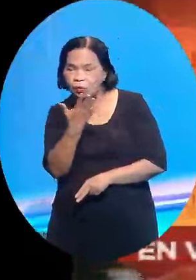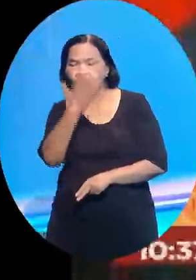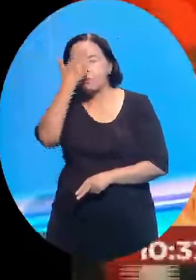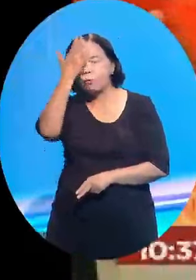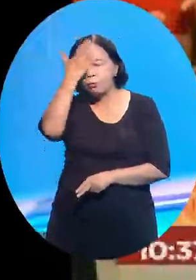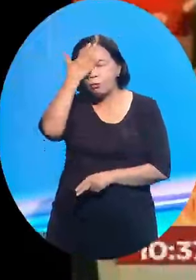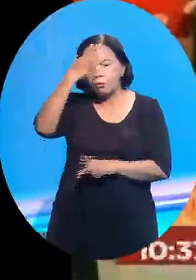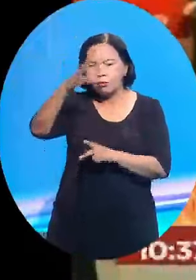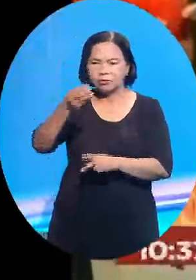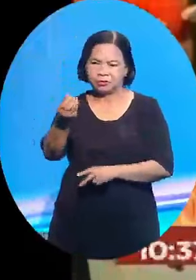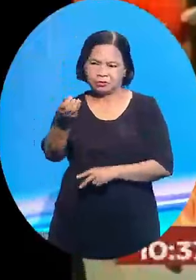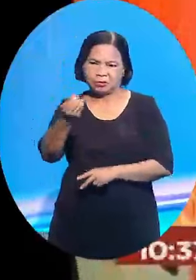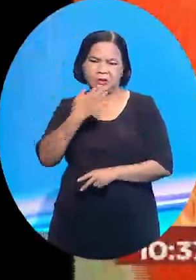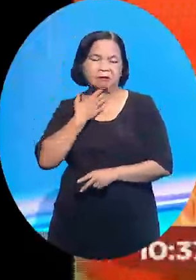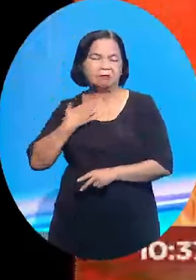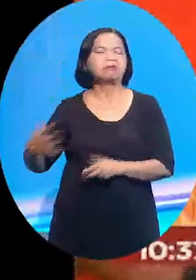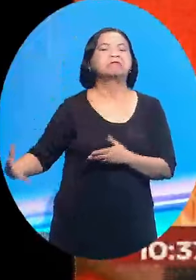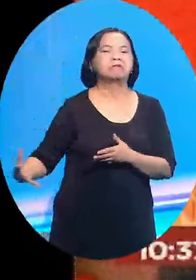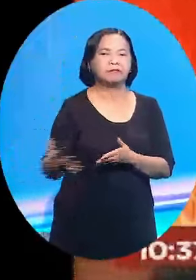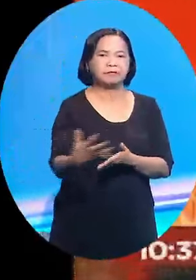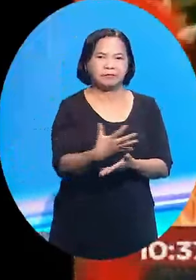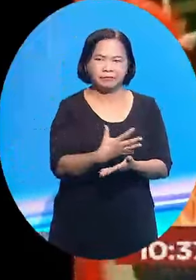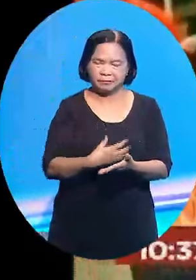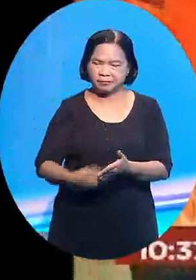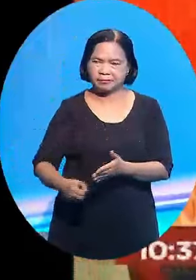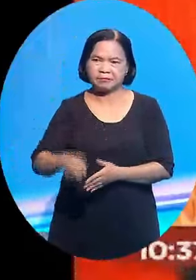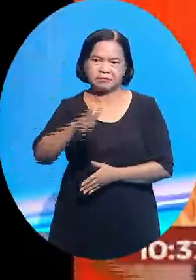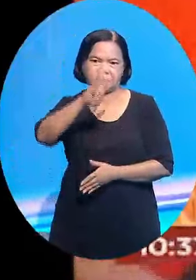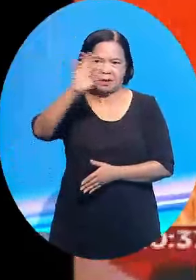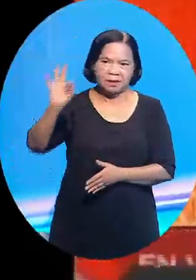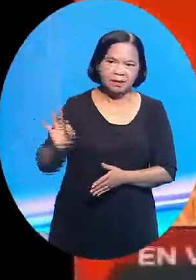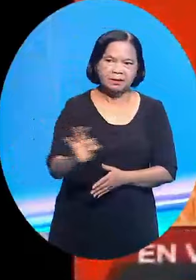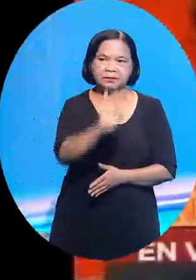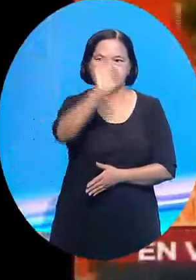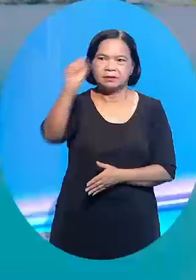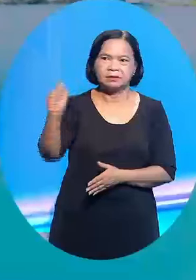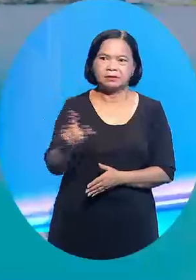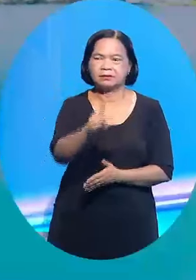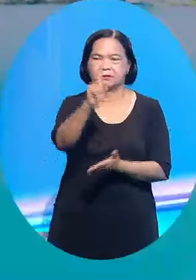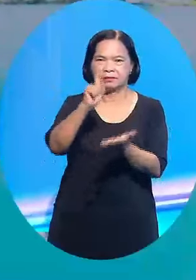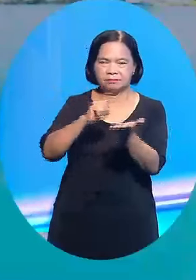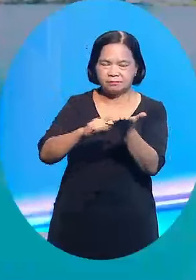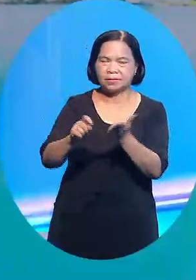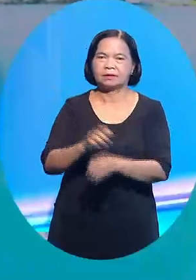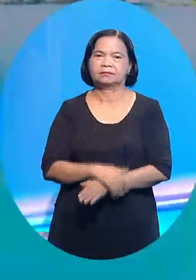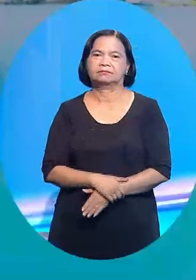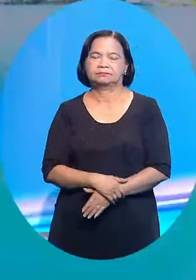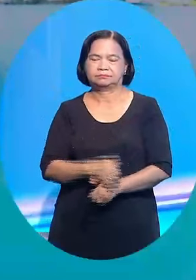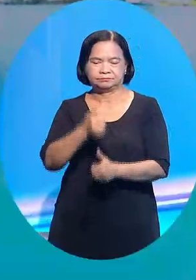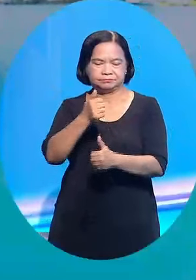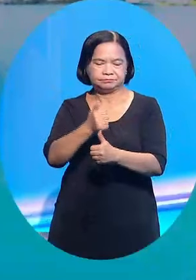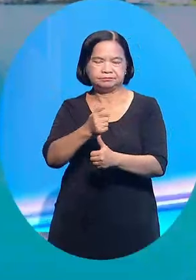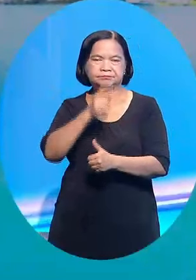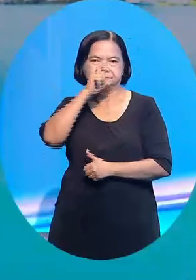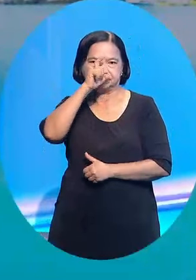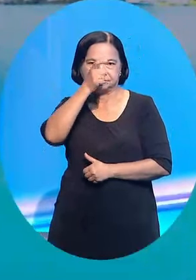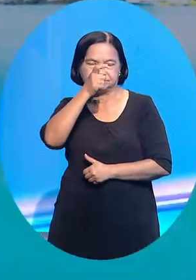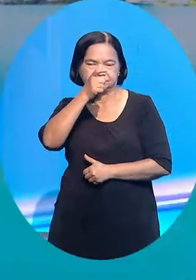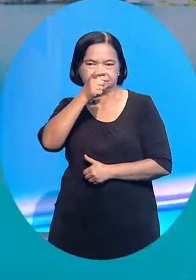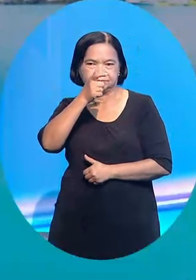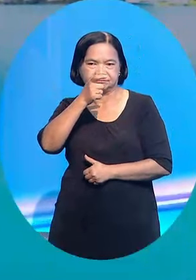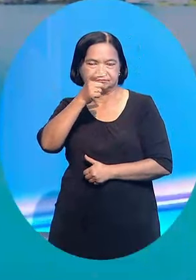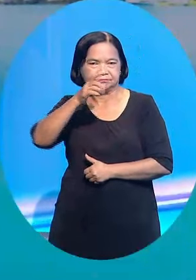tổng số tiền tham ô trong vụ đại án này là ít nhất 3 tỷ đô la Mỹ. Chính phủ Nga ngày hôm qua tuyên bố sẽ gia hạn